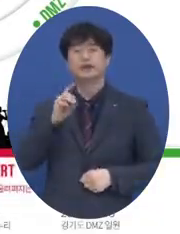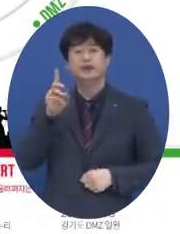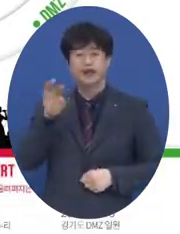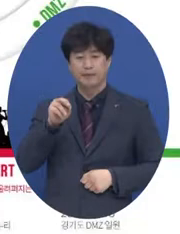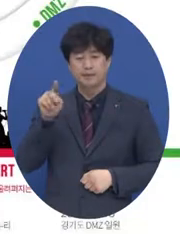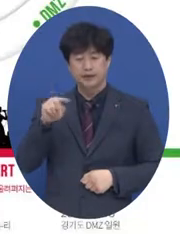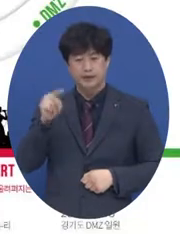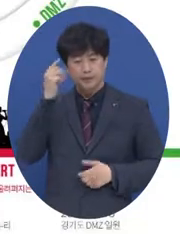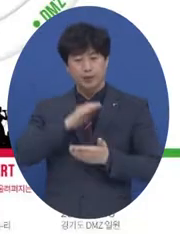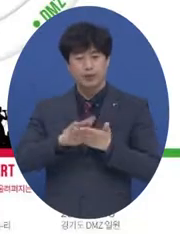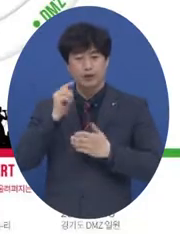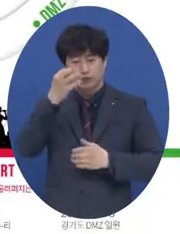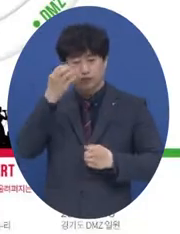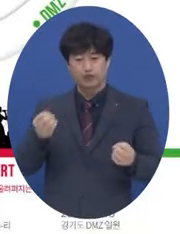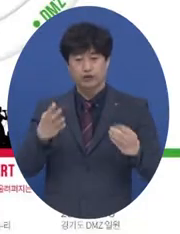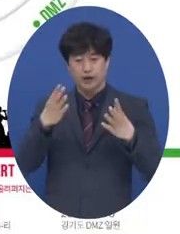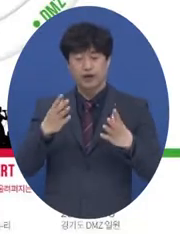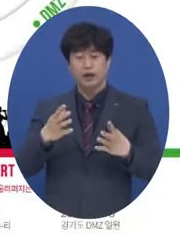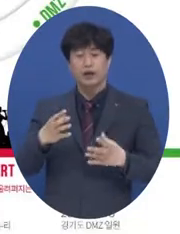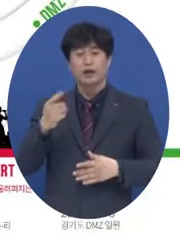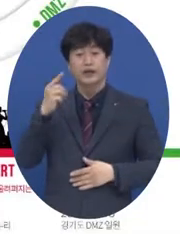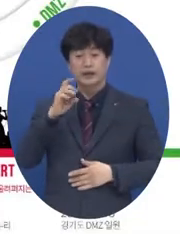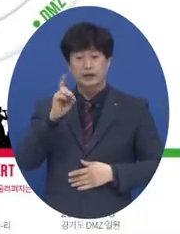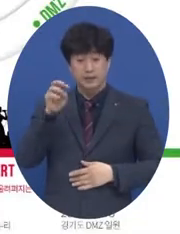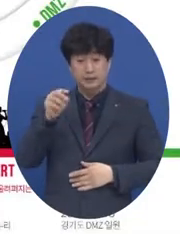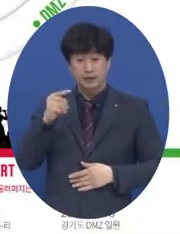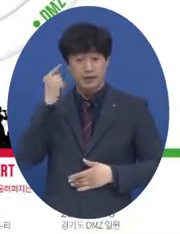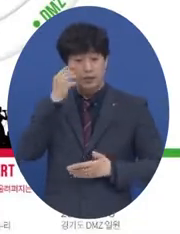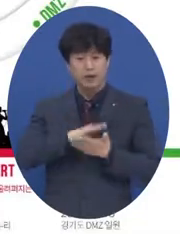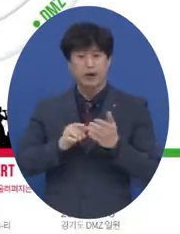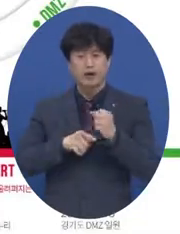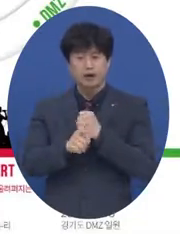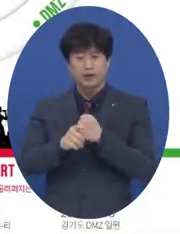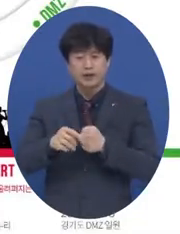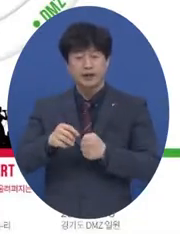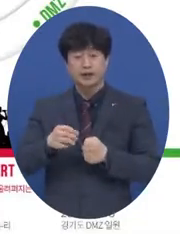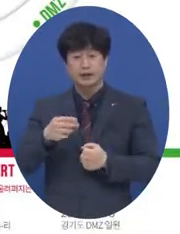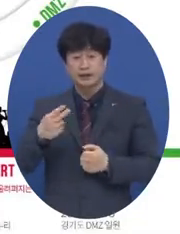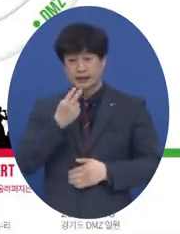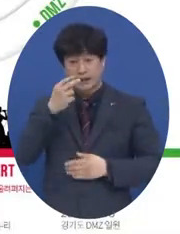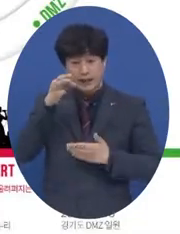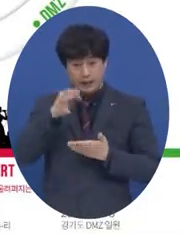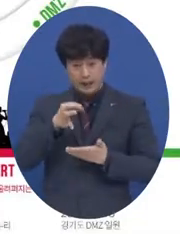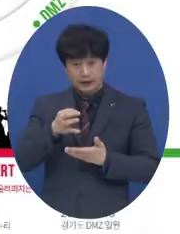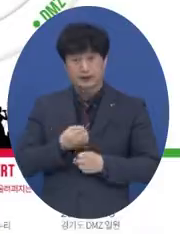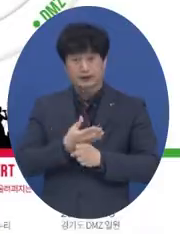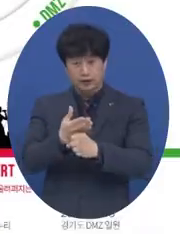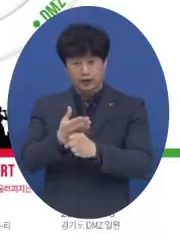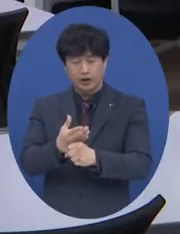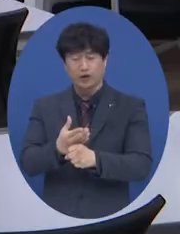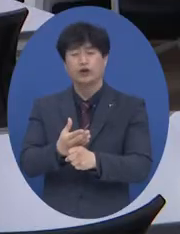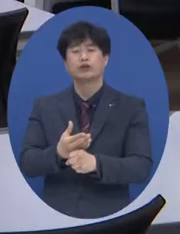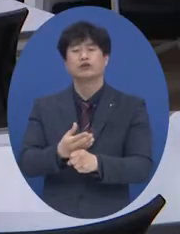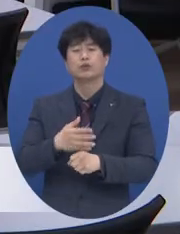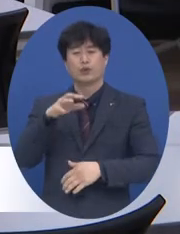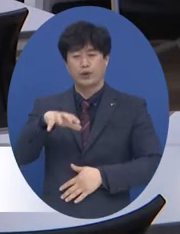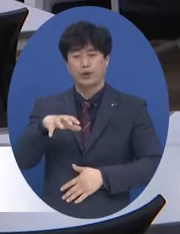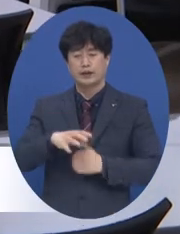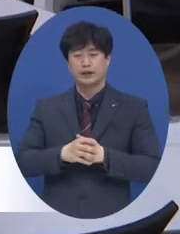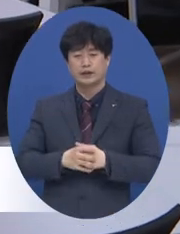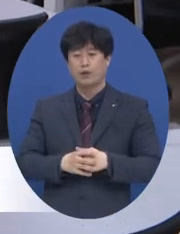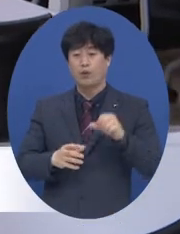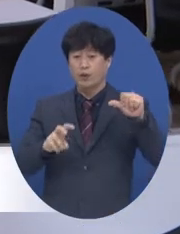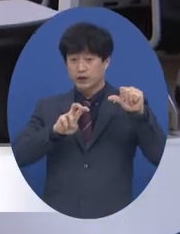dmg 가진 평화의 의미와 생태적 가치를 국내외 대중에게 알리는 종합 학술 문화 예술의 장으로 다음달